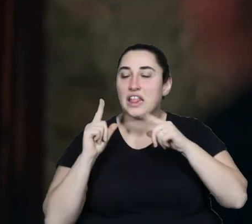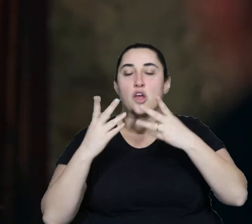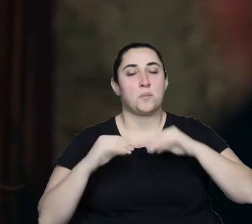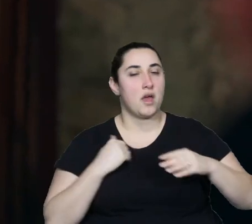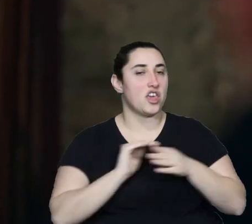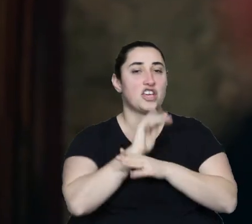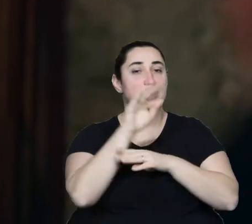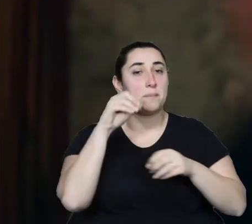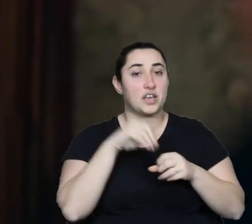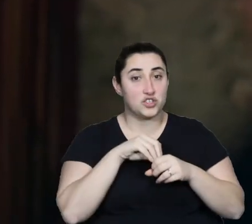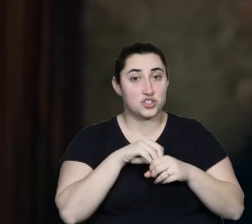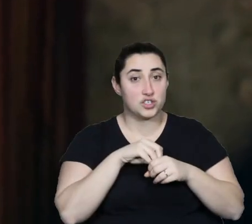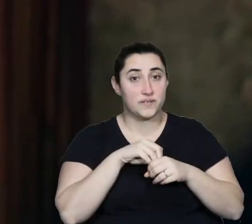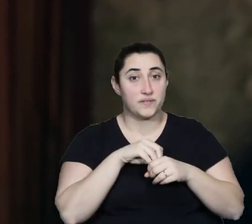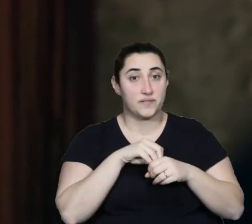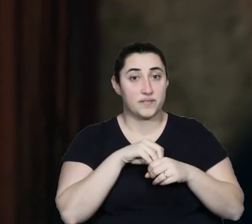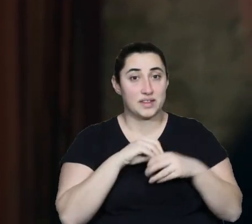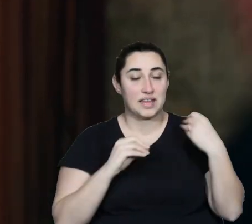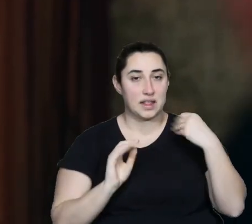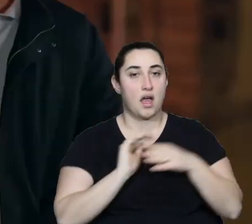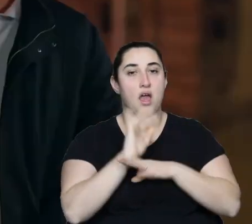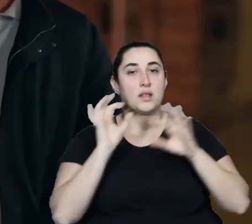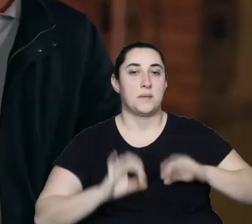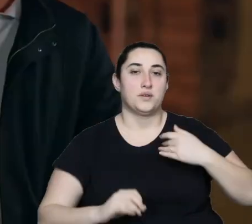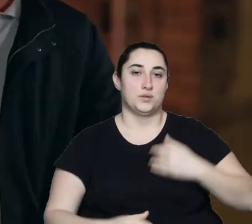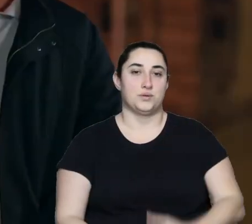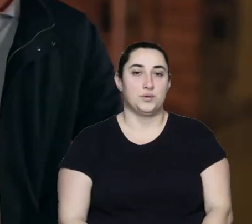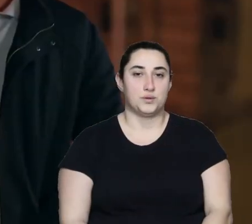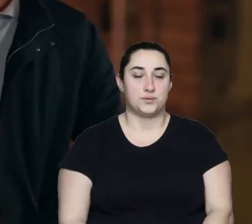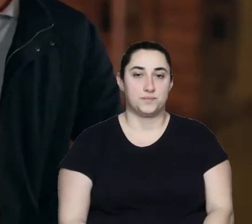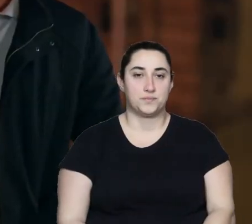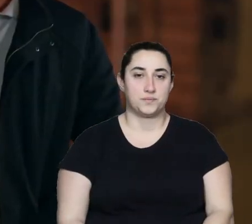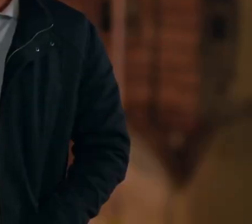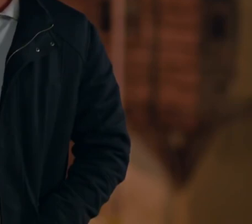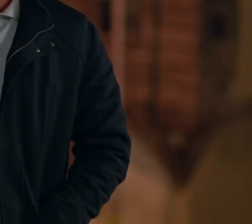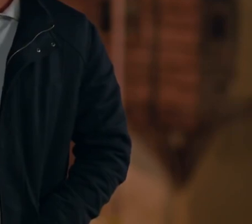duymadan yaşayabilmek için yeni bir hayat kuruyorum.